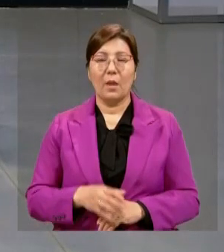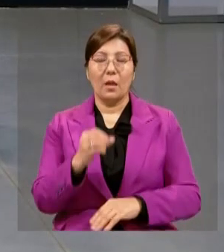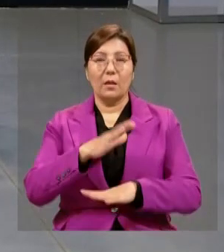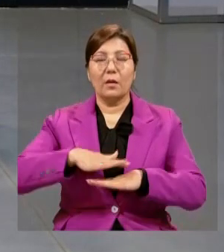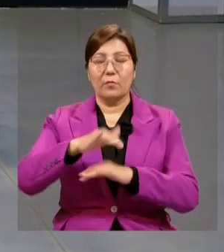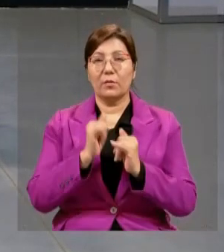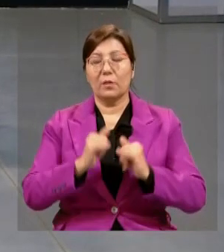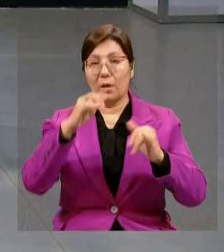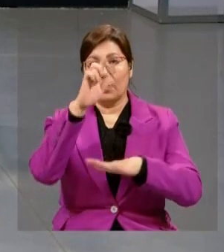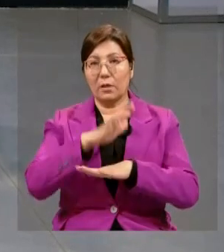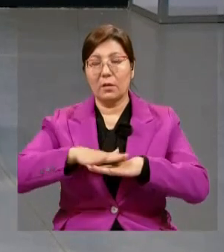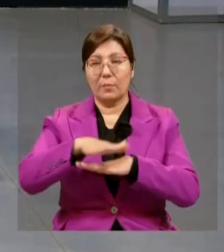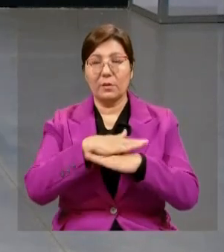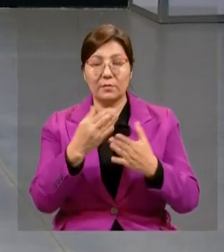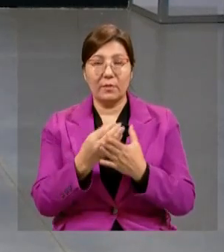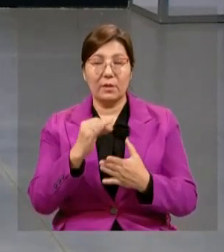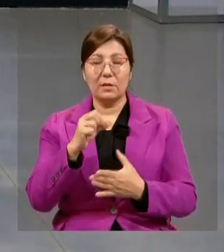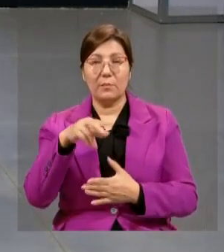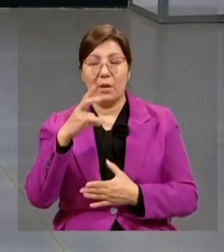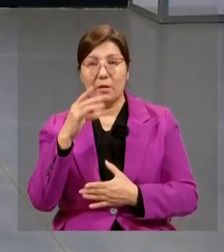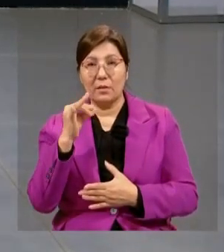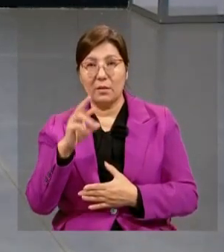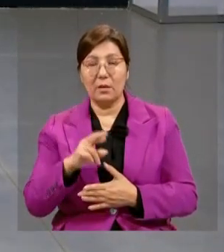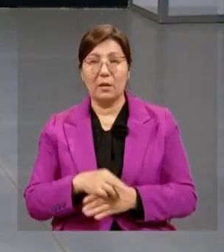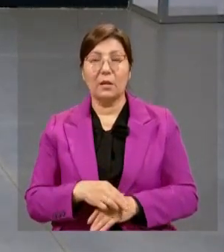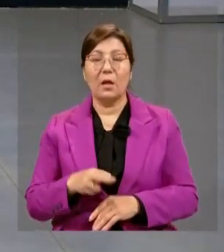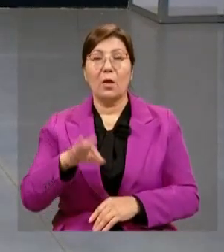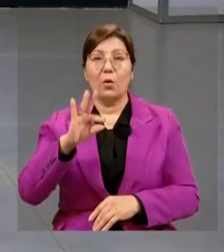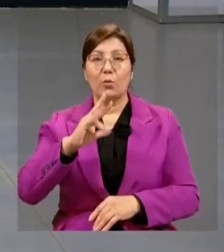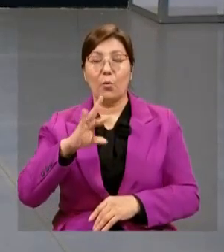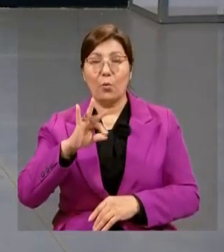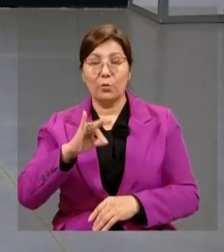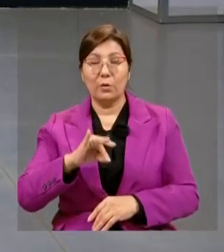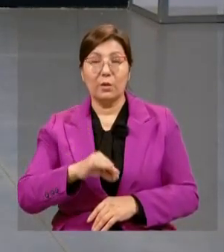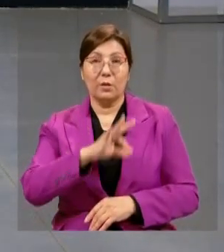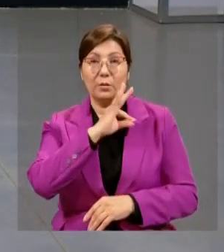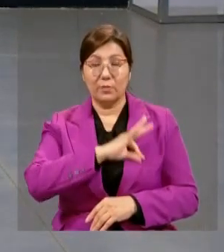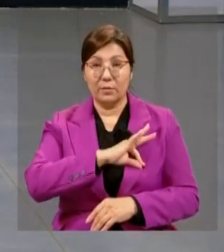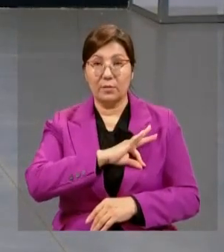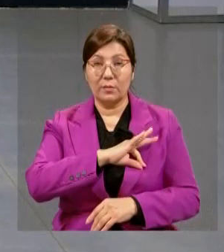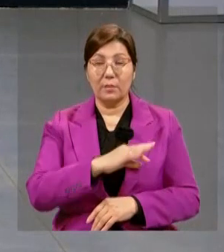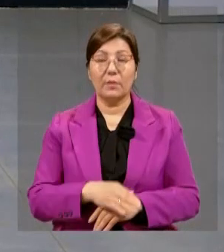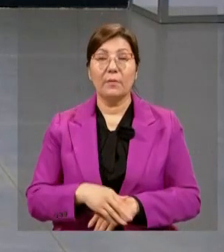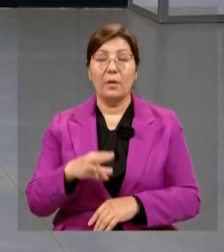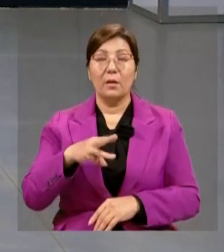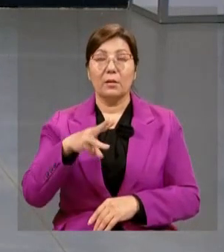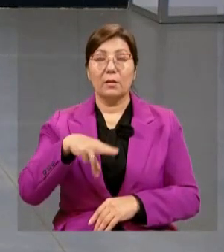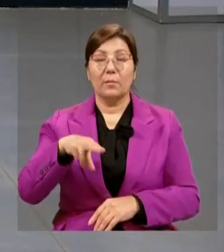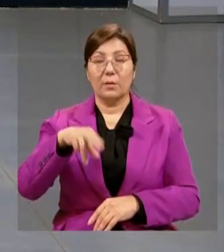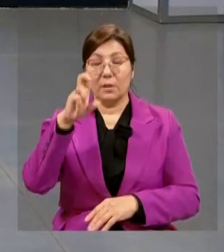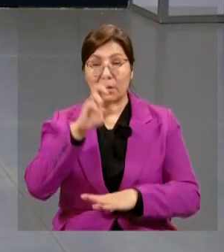Европаның дамыған елдері Испания, Италияда мәйіт донорлығы көп жылдардан бері қолданысқа еніп келеді. ТМД елдері